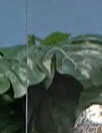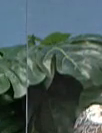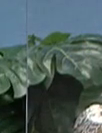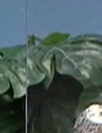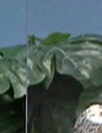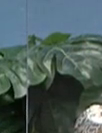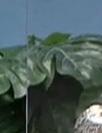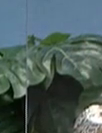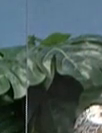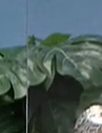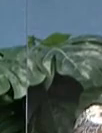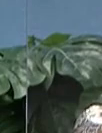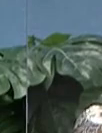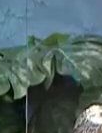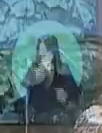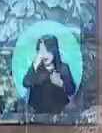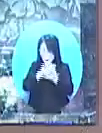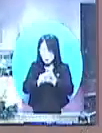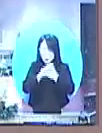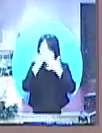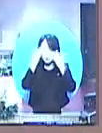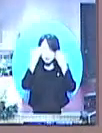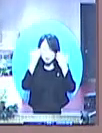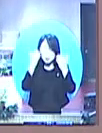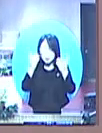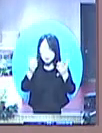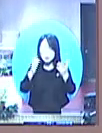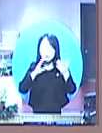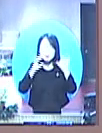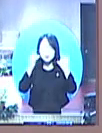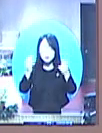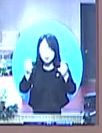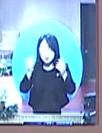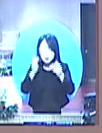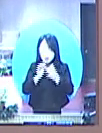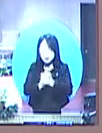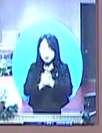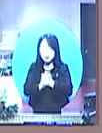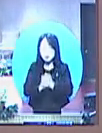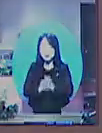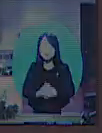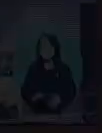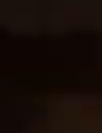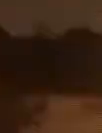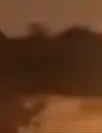주시옵소서. 예수님의 이름으로 기도 올리옵나이다. 아멘.